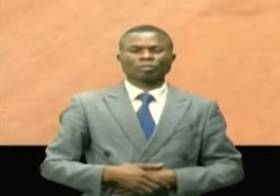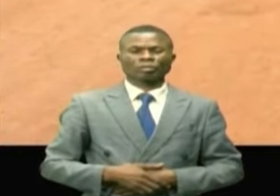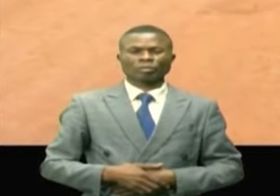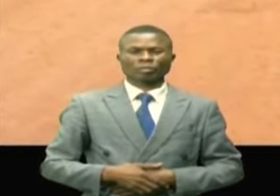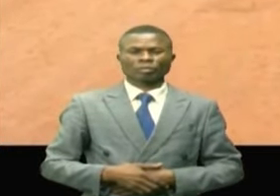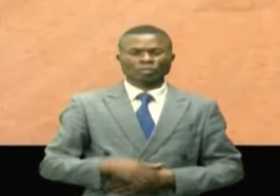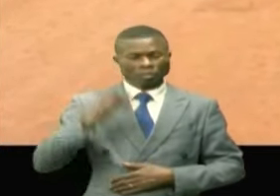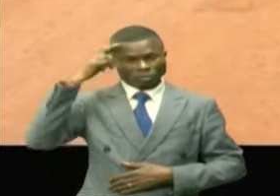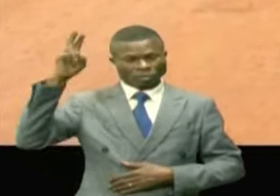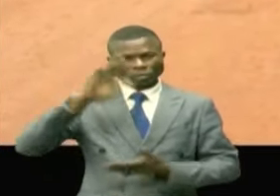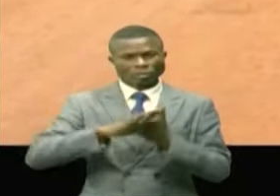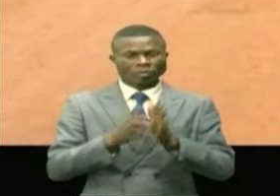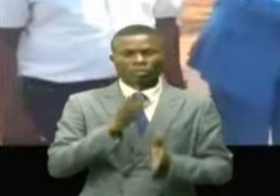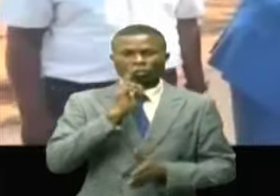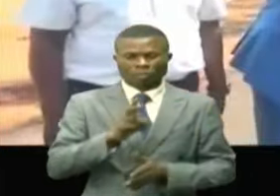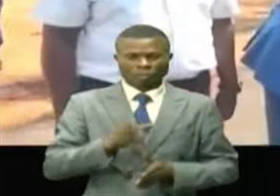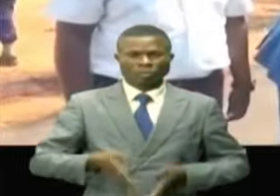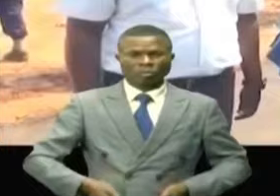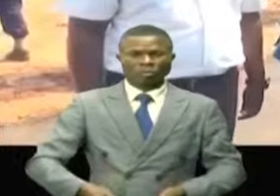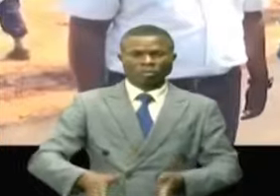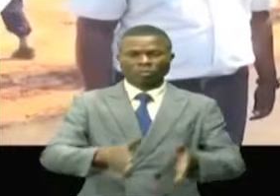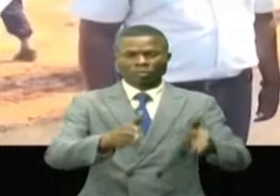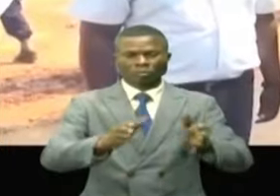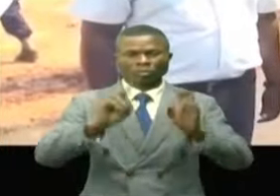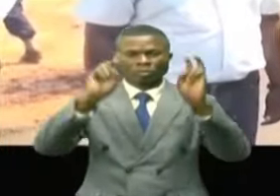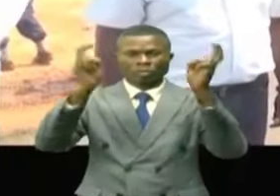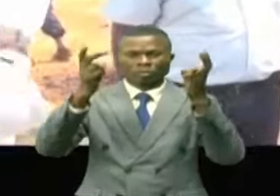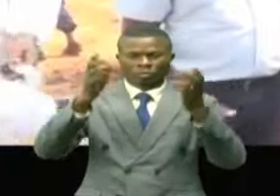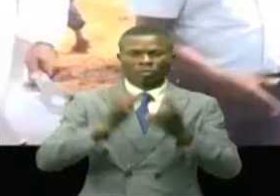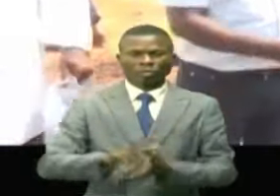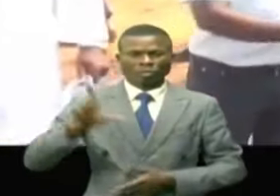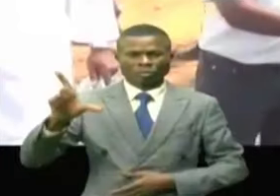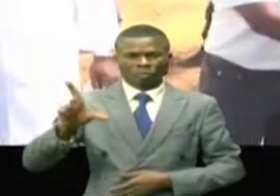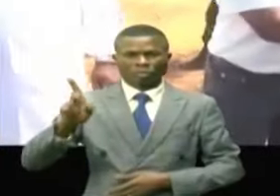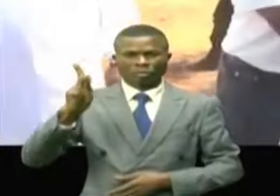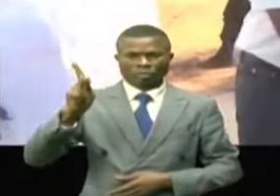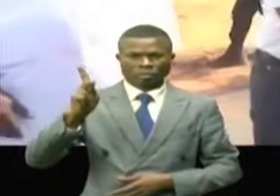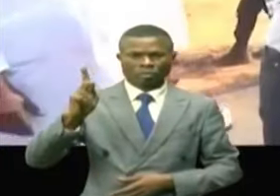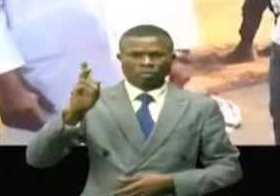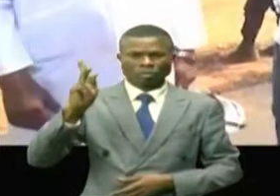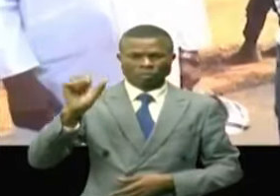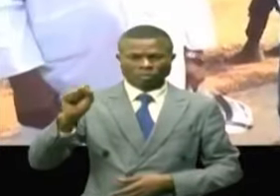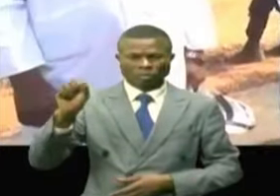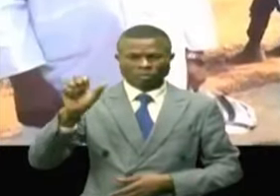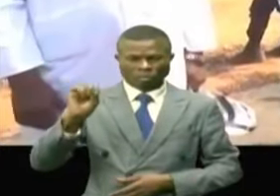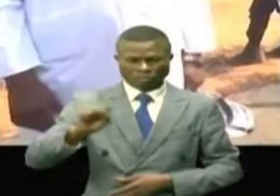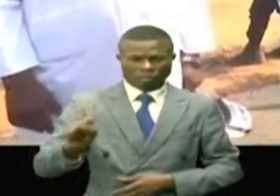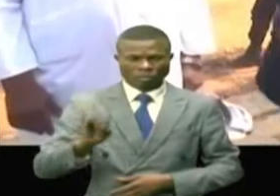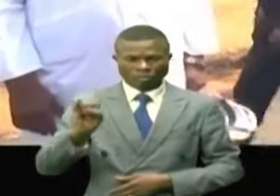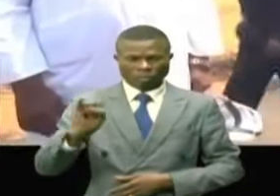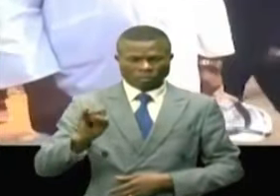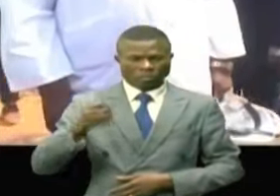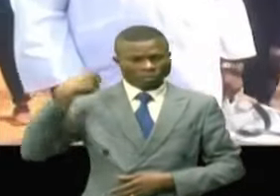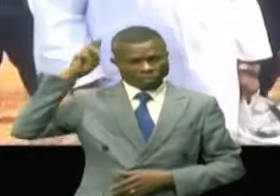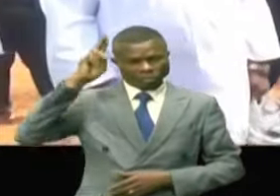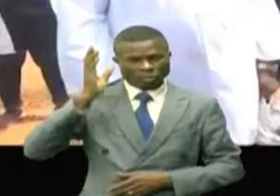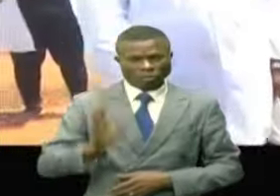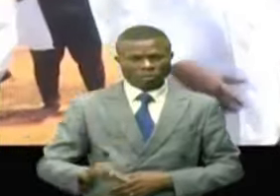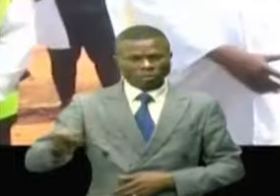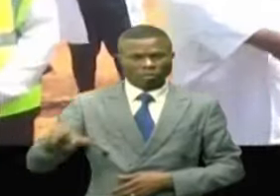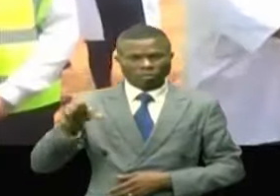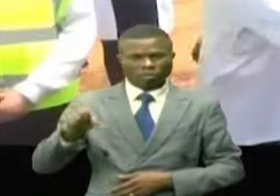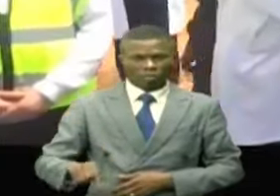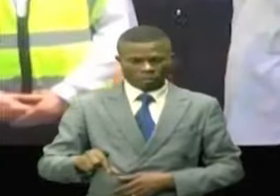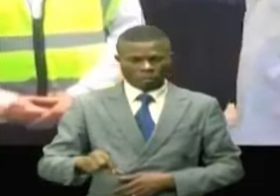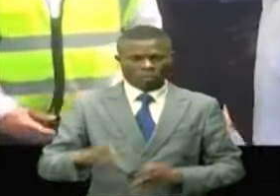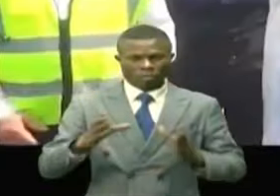le rêve la route de contournement dans la ville de licassi prend désormais forme le gouverneur jacquakat qui avait dans sa suite son ministre prov des